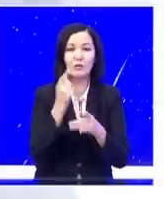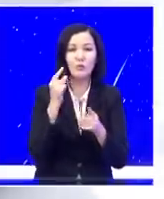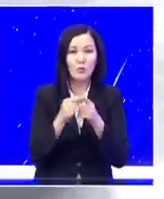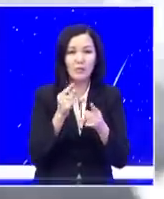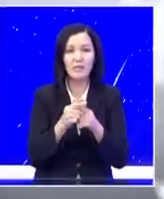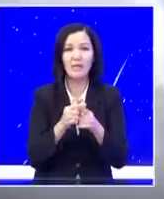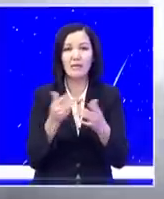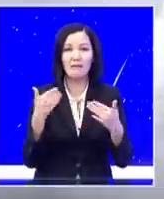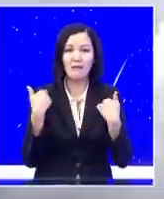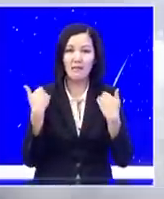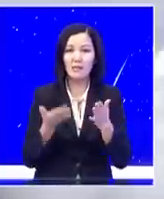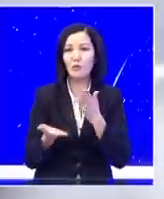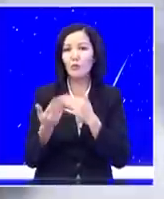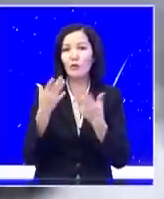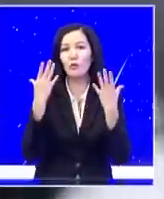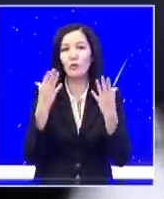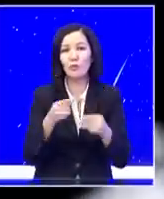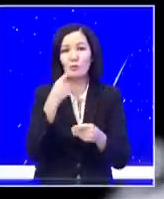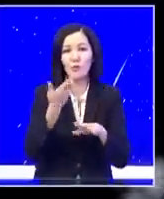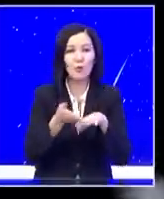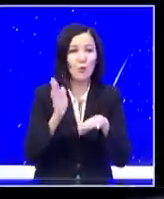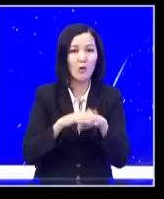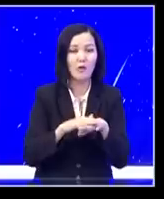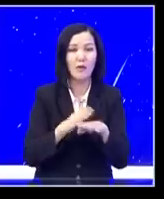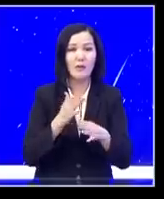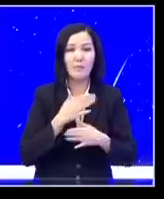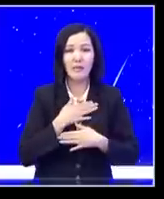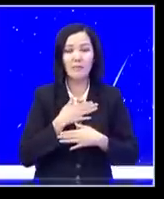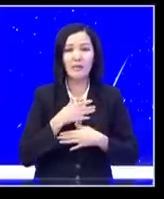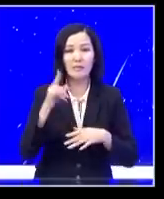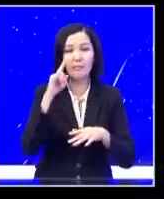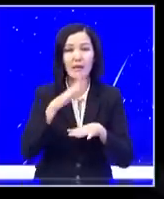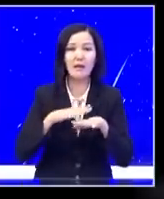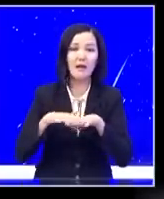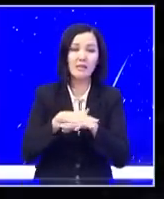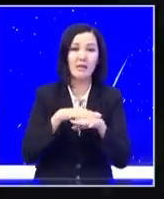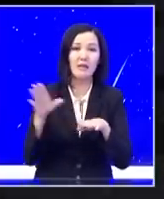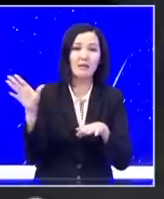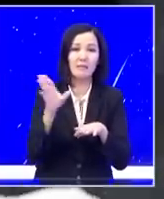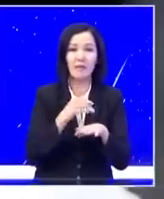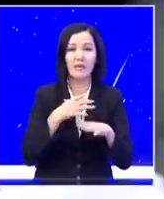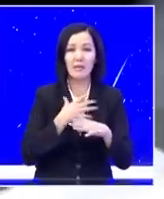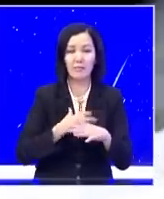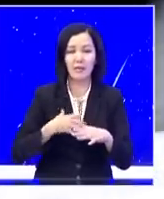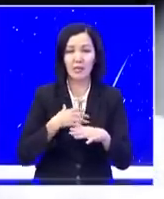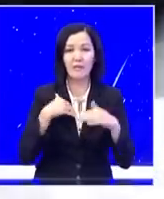шақта сөйлеудің өзі ауыр. Бір мені ғана емес, қалын қазақты күңіретіп кете барды.